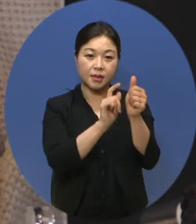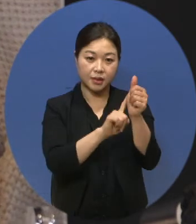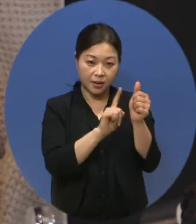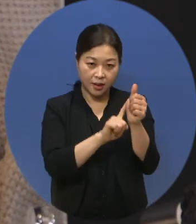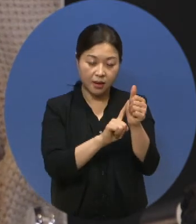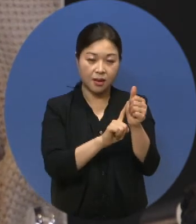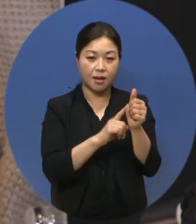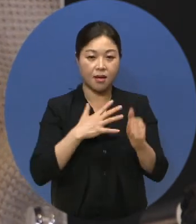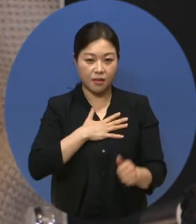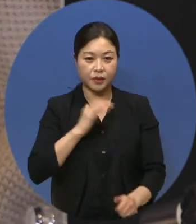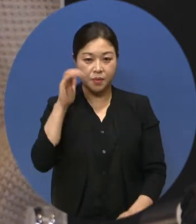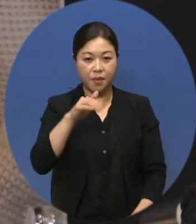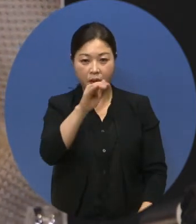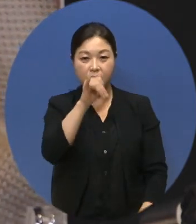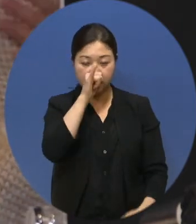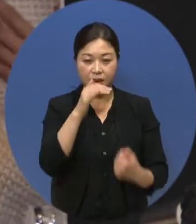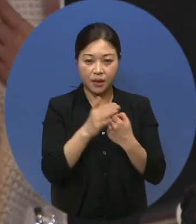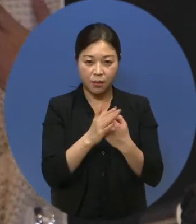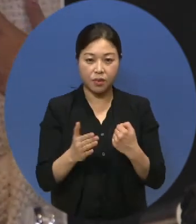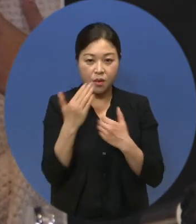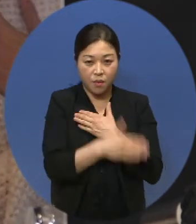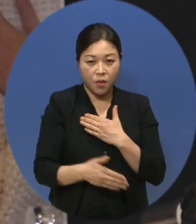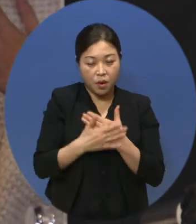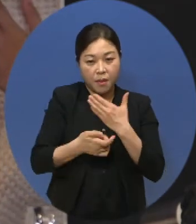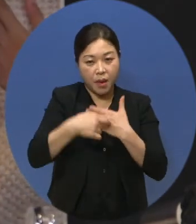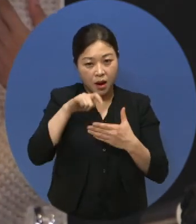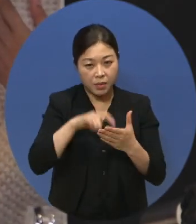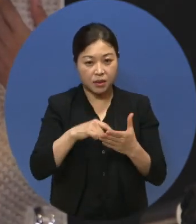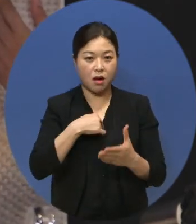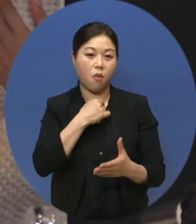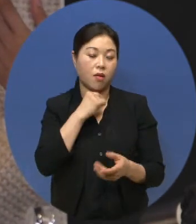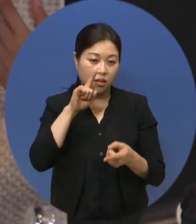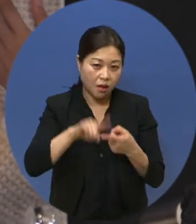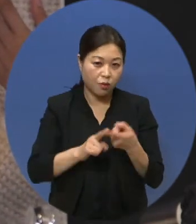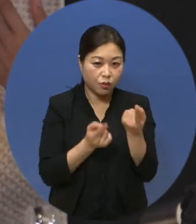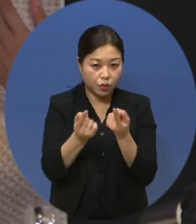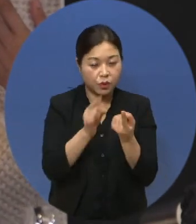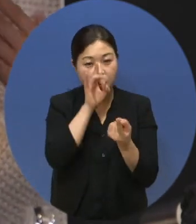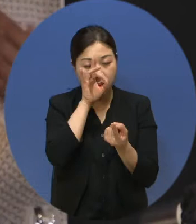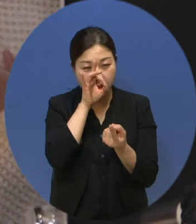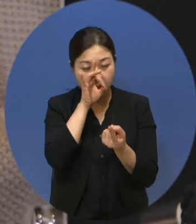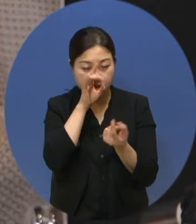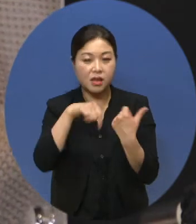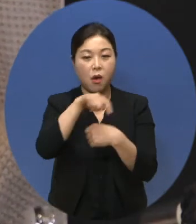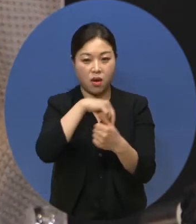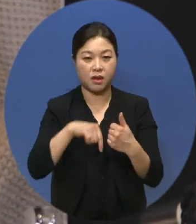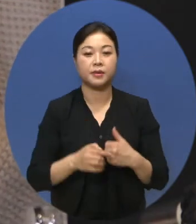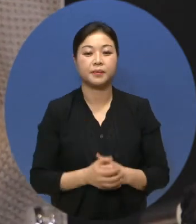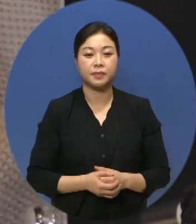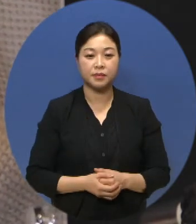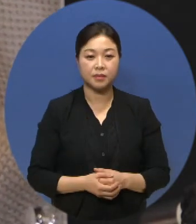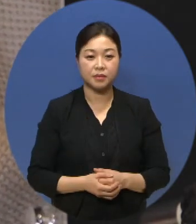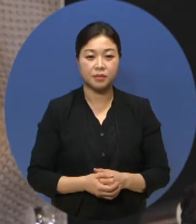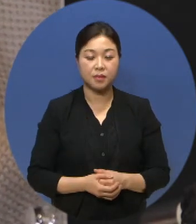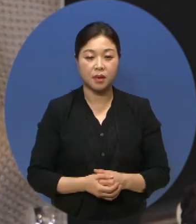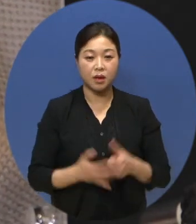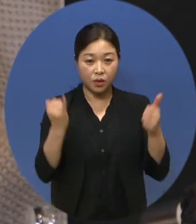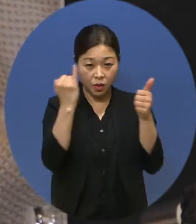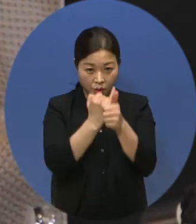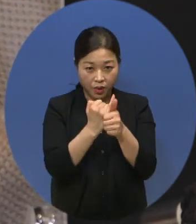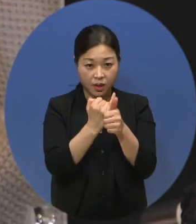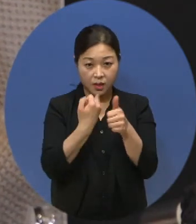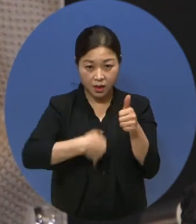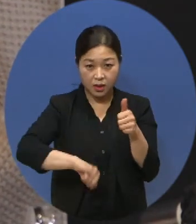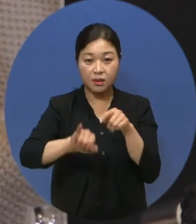있어서 뭔가 마음이 이제 자기의 뜻대로 의지대로 이제 컨트롤을 하지 못하는 상태인데요. 결혼한